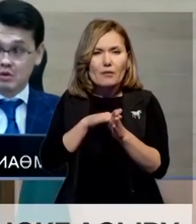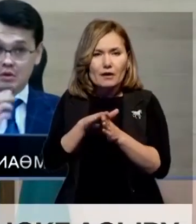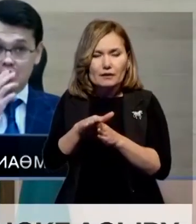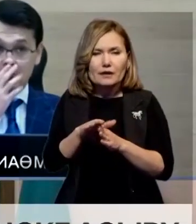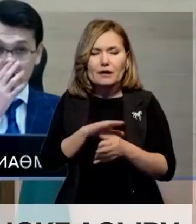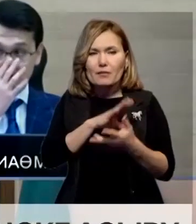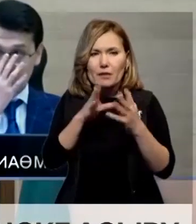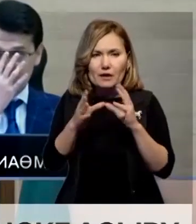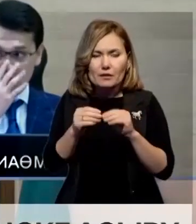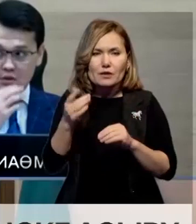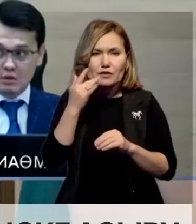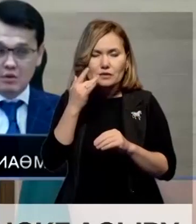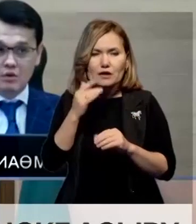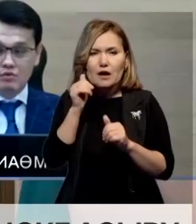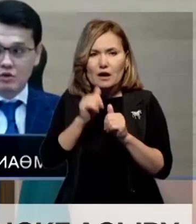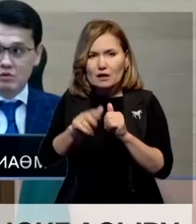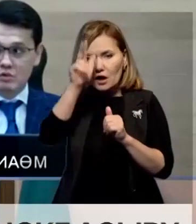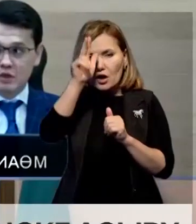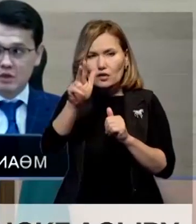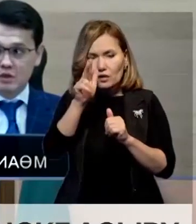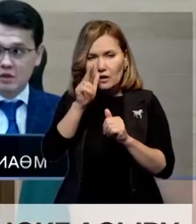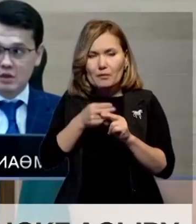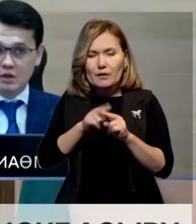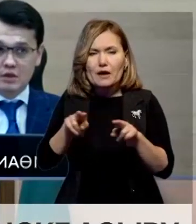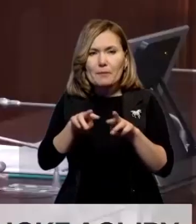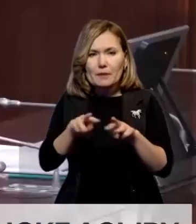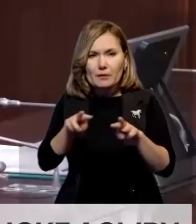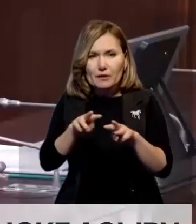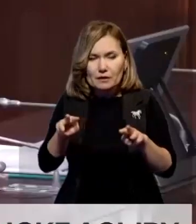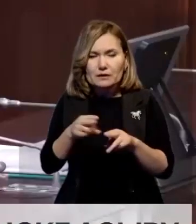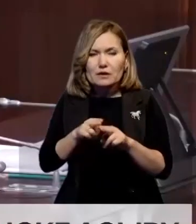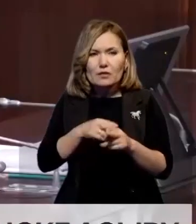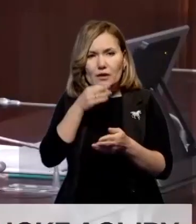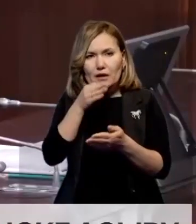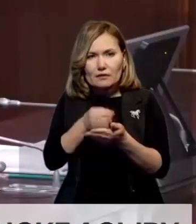туралы есепті 90 сайын премьер-министрдің кеңсесіне енгізуі қажет.